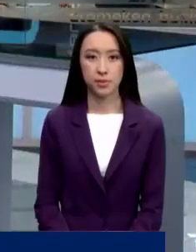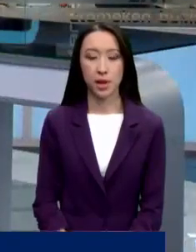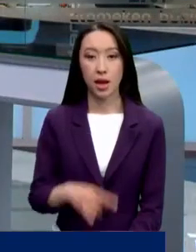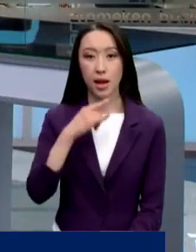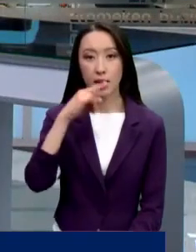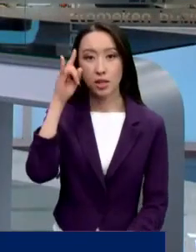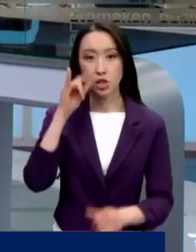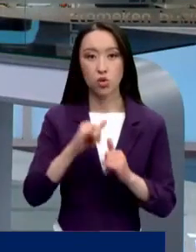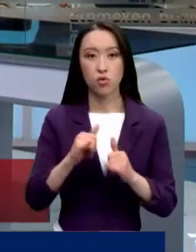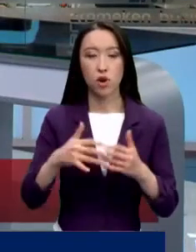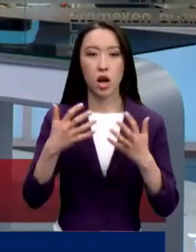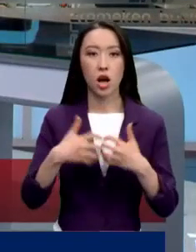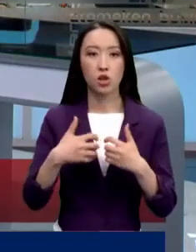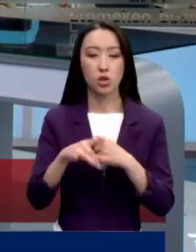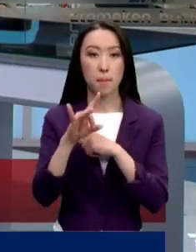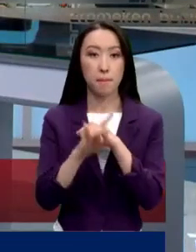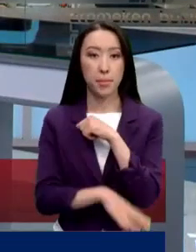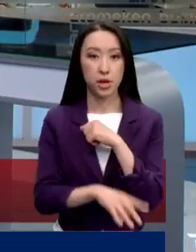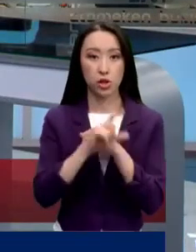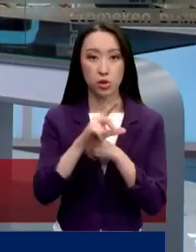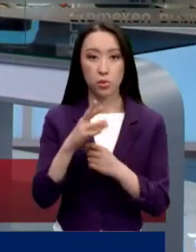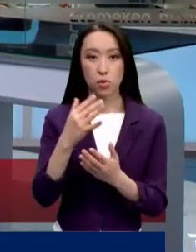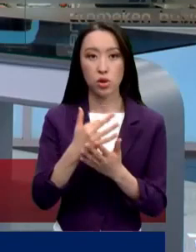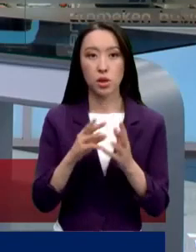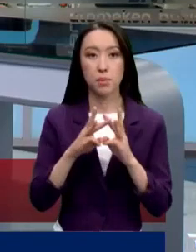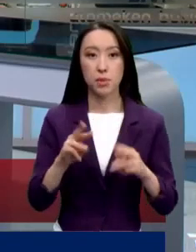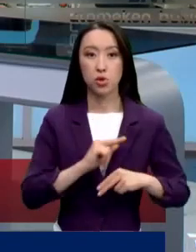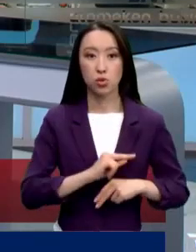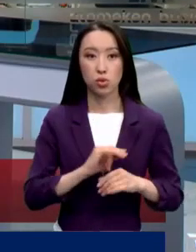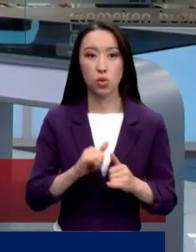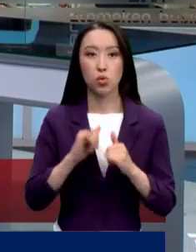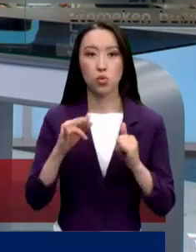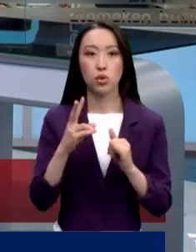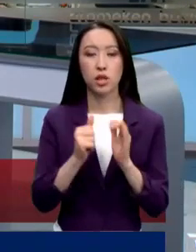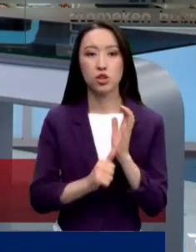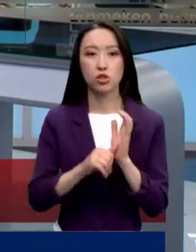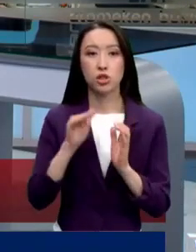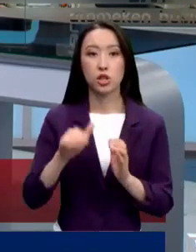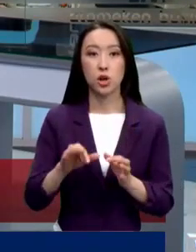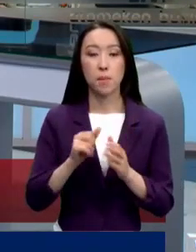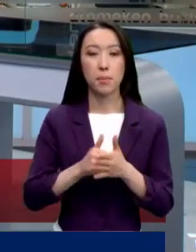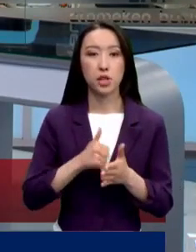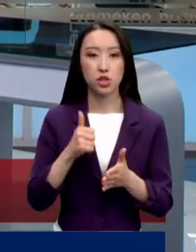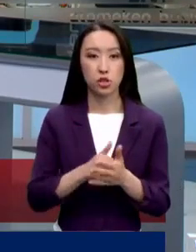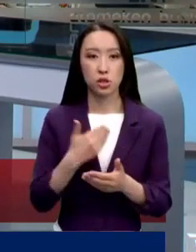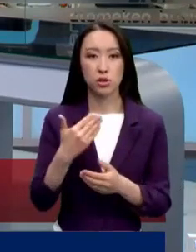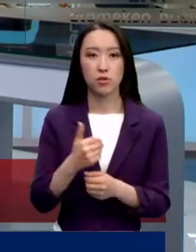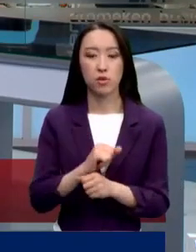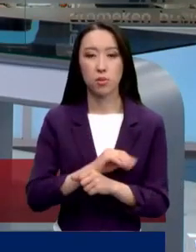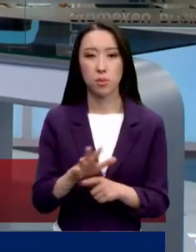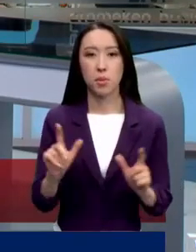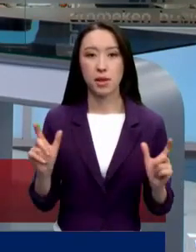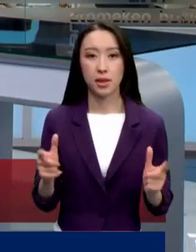В Казахстане увеличилось количество бедных людей. По данным Минтруда, их стало больше на 60 тысяч. Причина – пандемия, заявляют в профильном